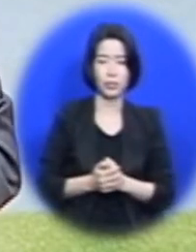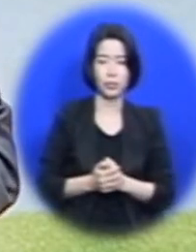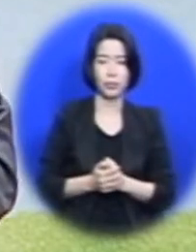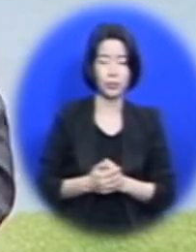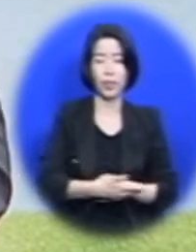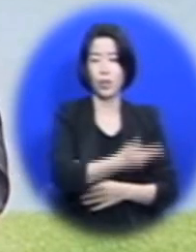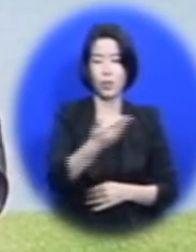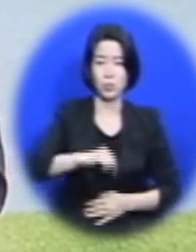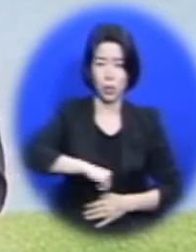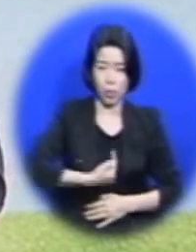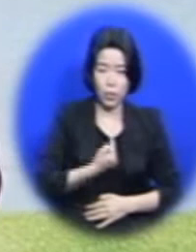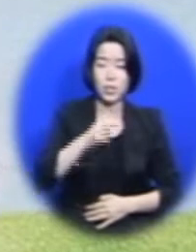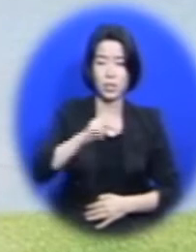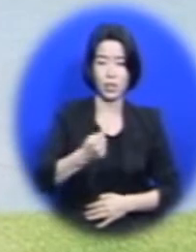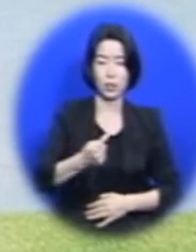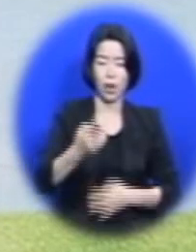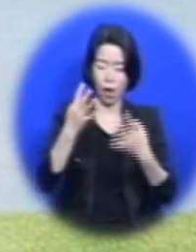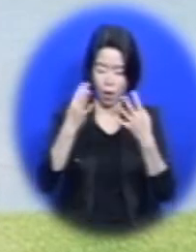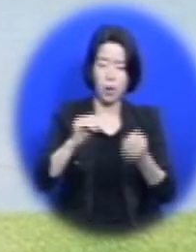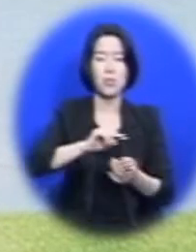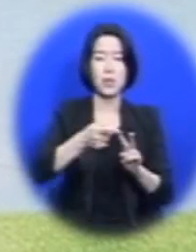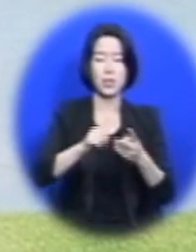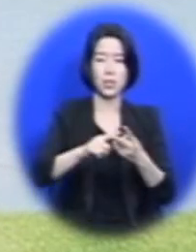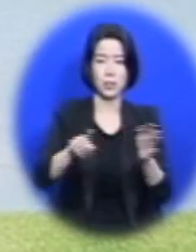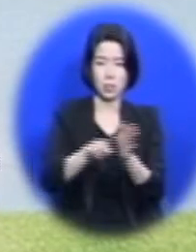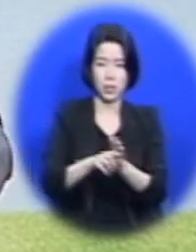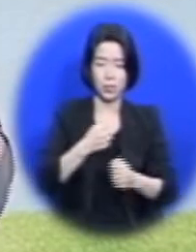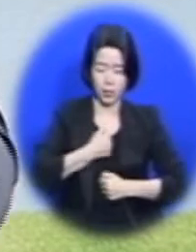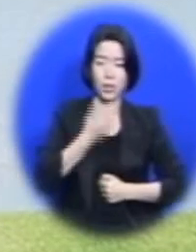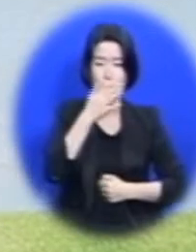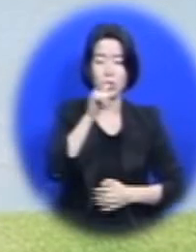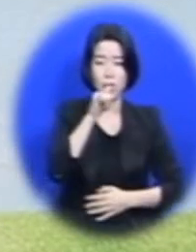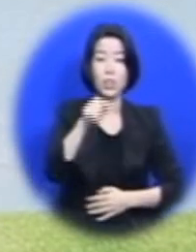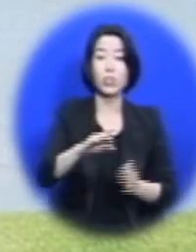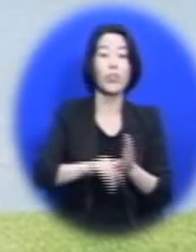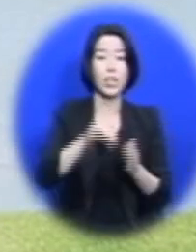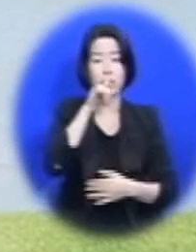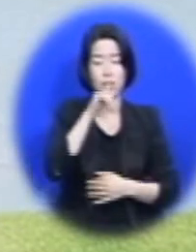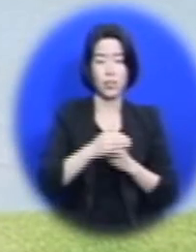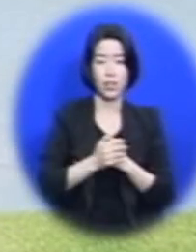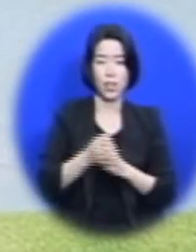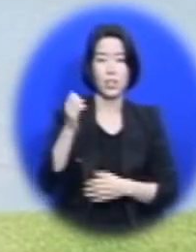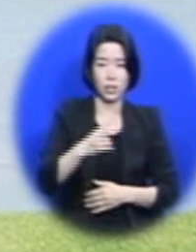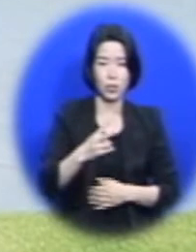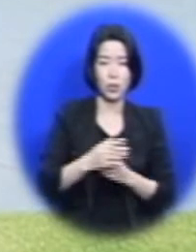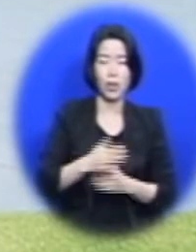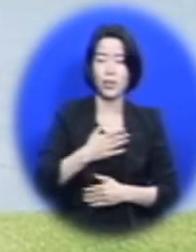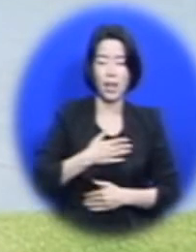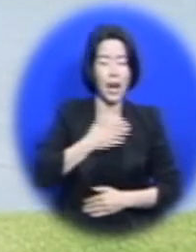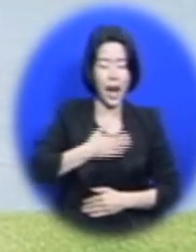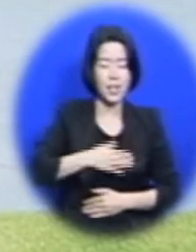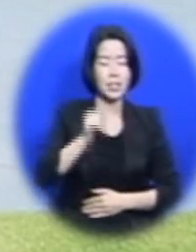바랍니다. 여러분 혼자서라도 얼마든지 믿음을 지킬 수가 있고 그랬던 때가 있었잖아요. 그리고 나는